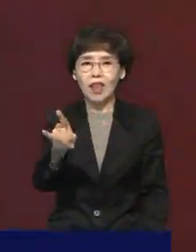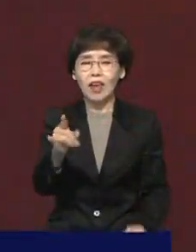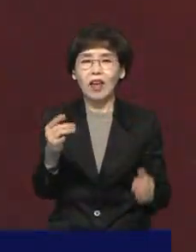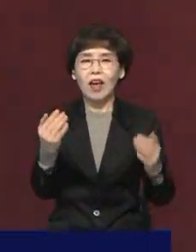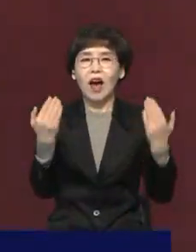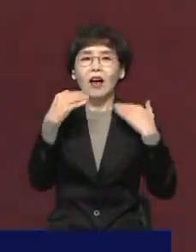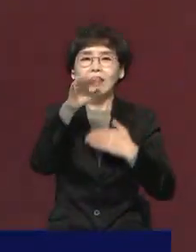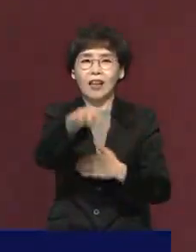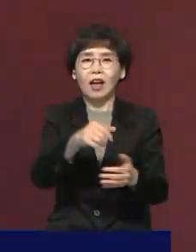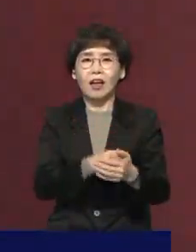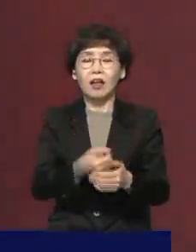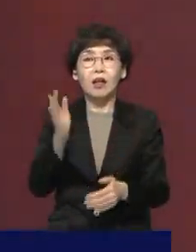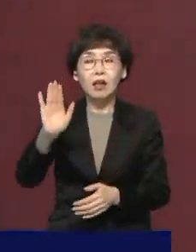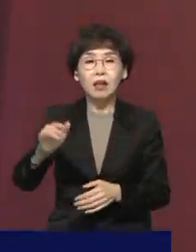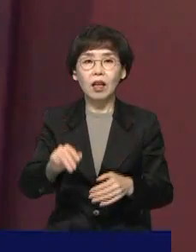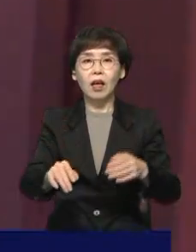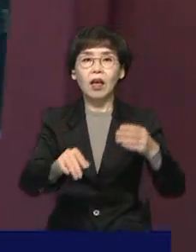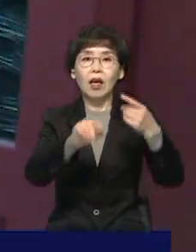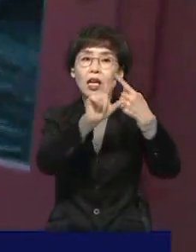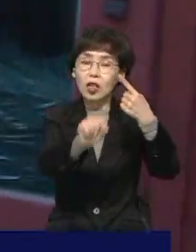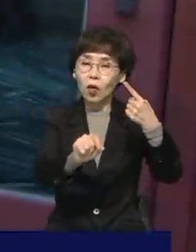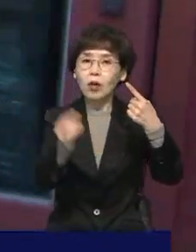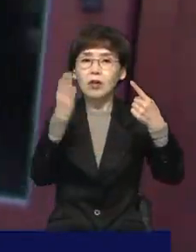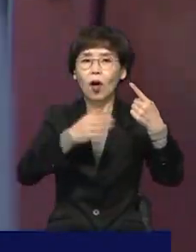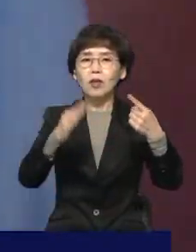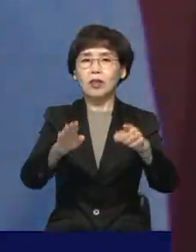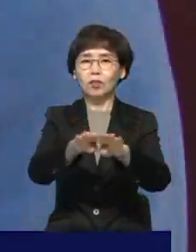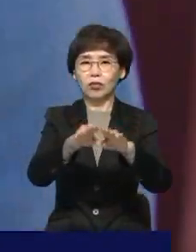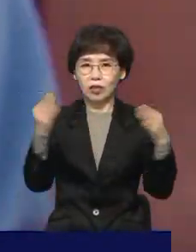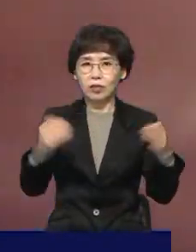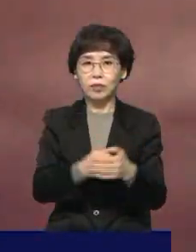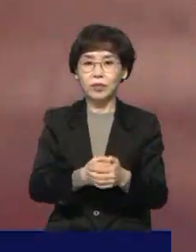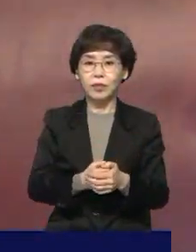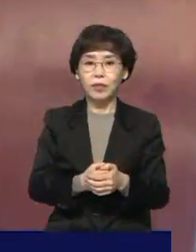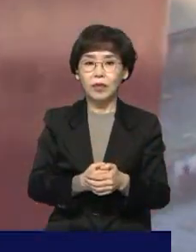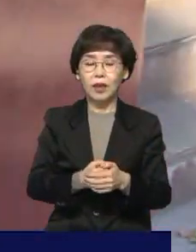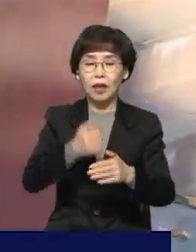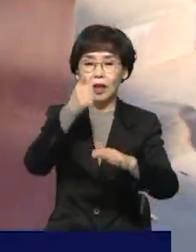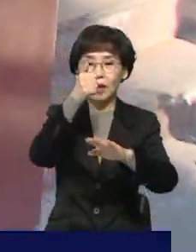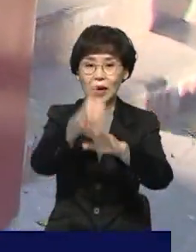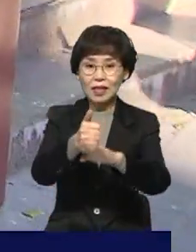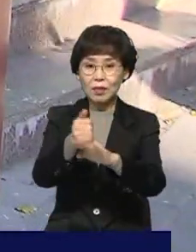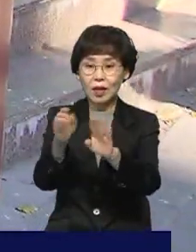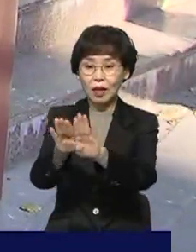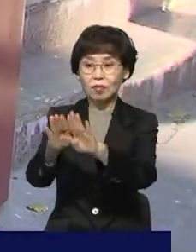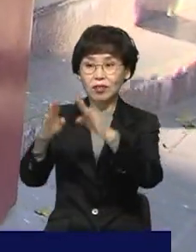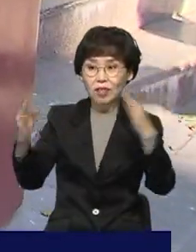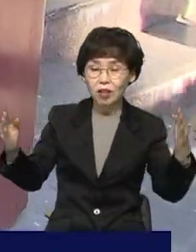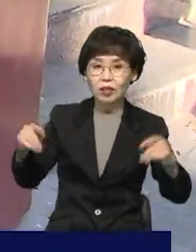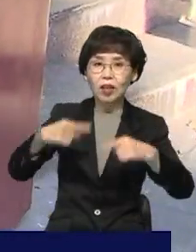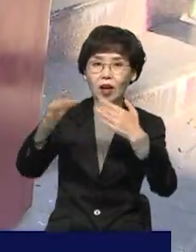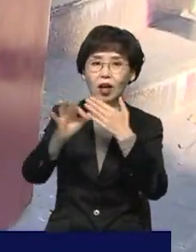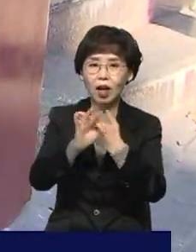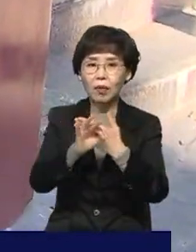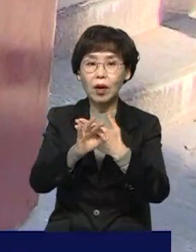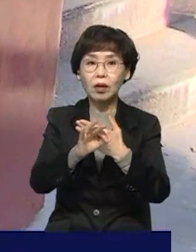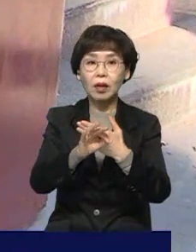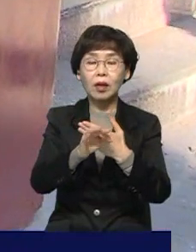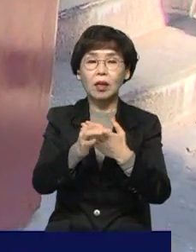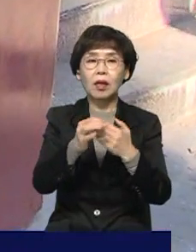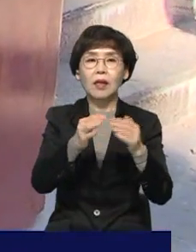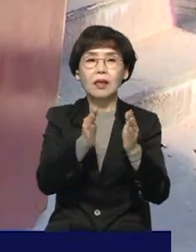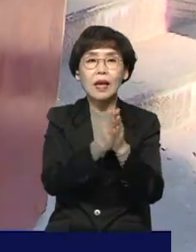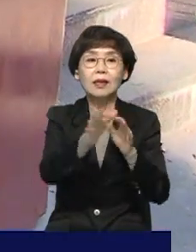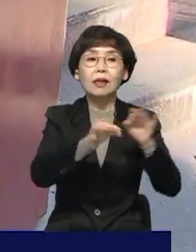있는데요. 다음 달 정식으로 문을 열 예정입니다. 이 마지막 책의 문을 열고 들어가면 기존의 책방과 연결되는